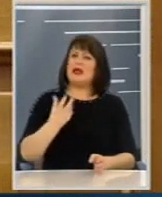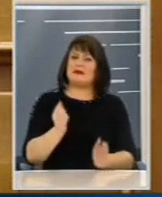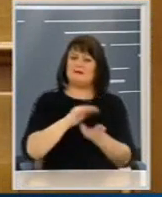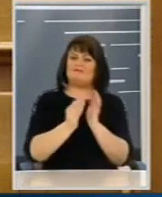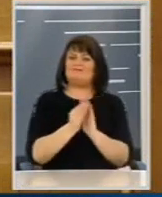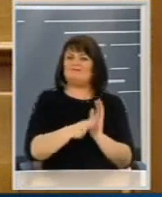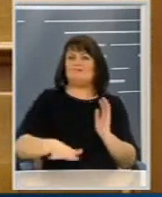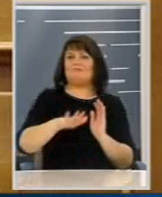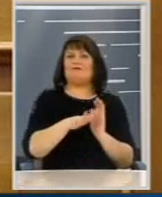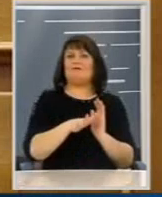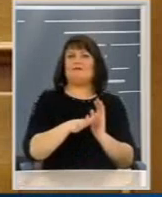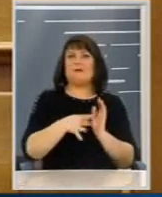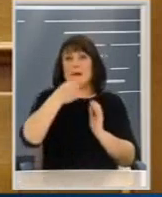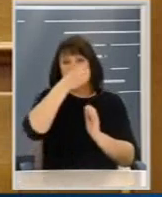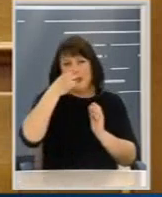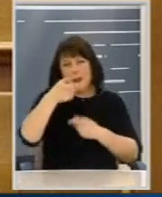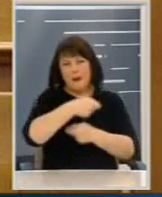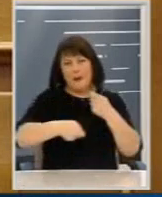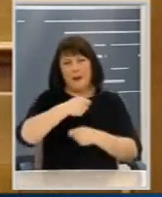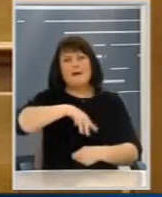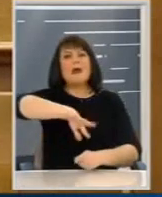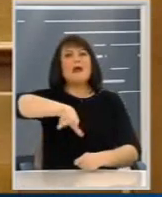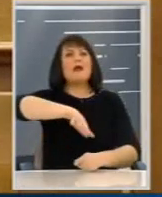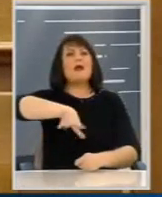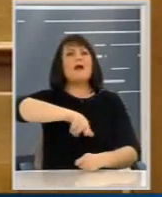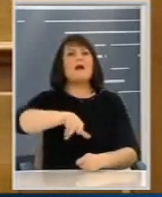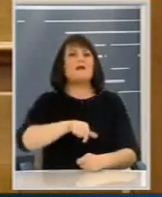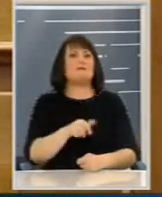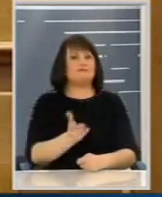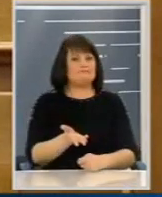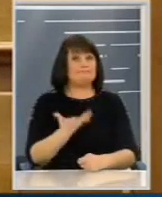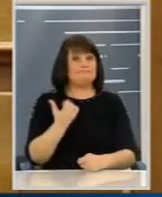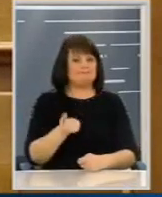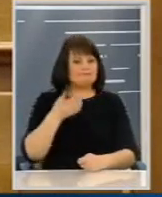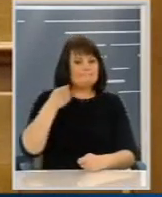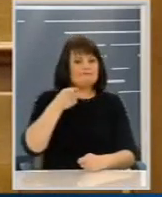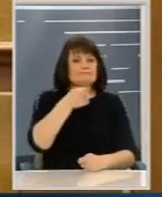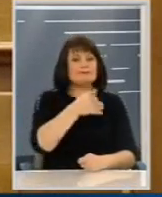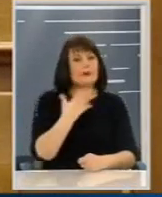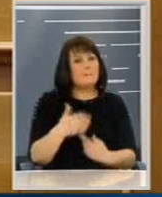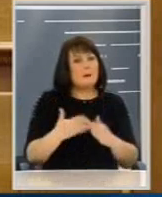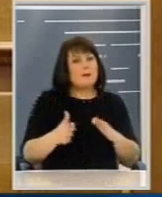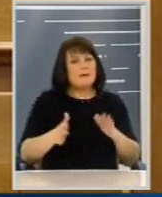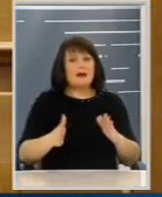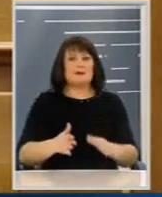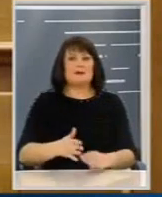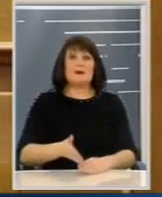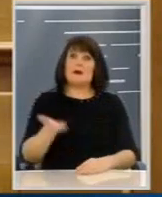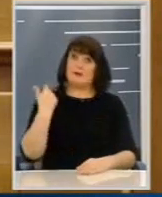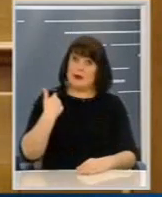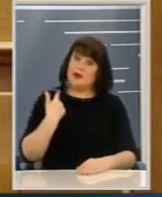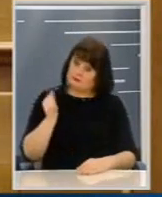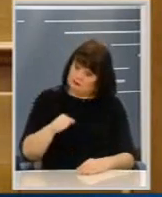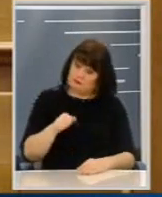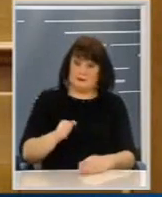με δραστηριότητα στο εμπόριο ναρκωτικών και τις κλοπές. Τέτοιες επιχειρήσεις βεβαίως κινόντουσαν και πριν από εμάς. Δεν